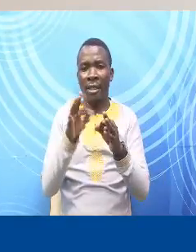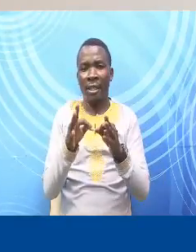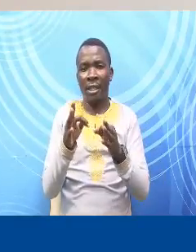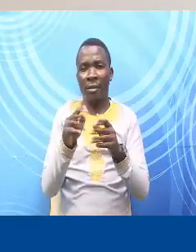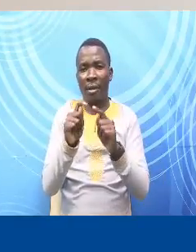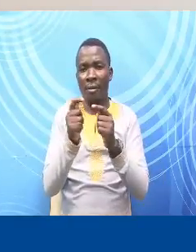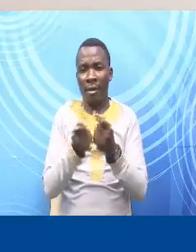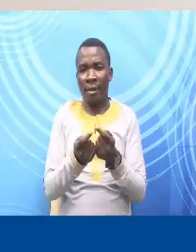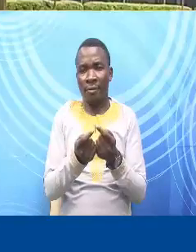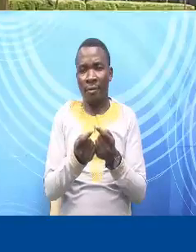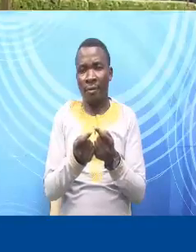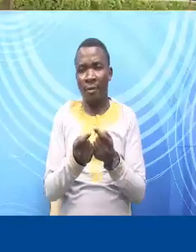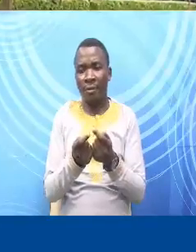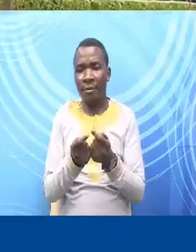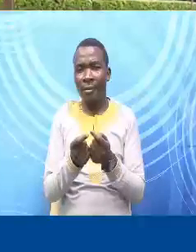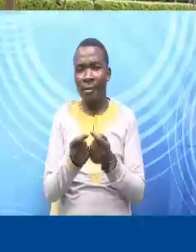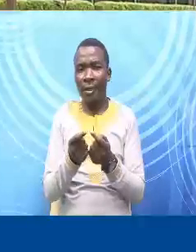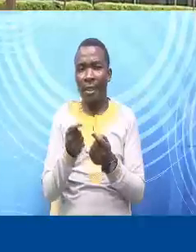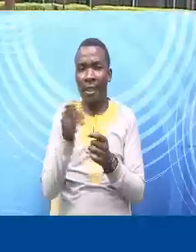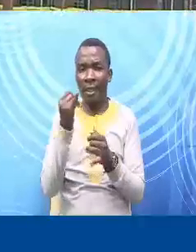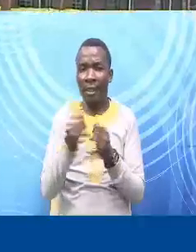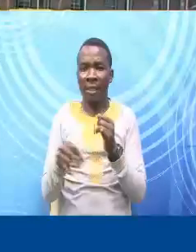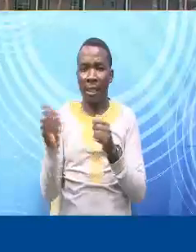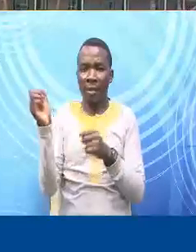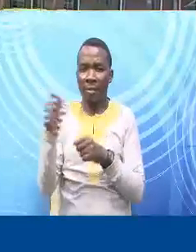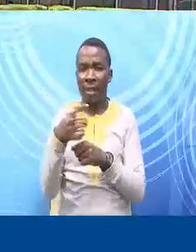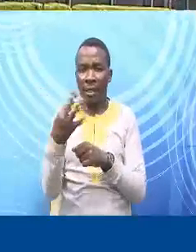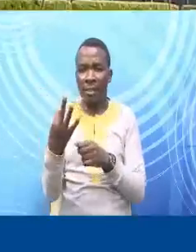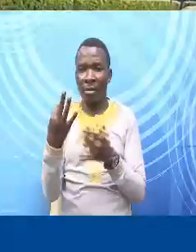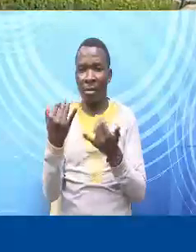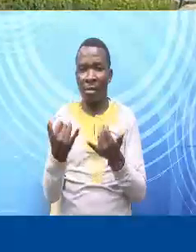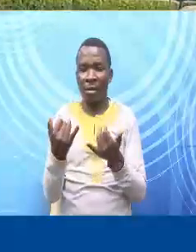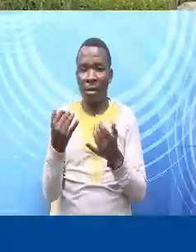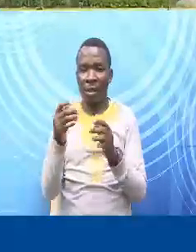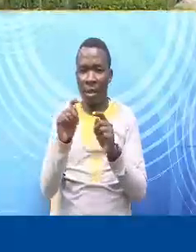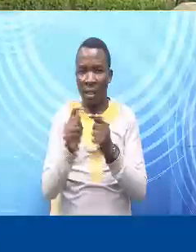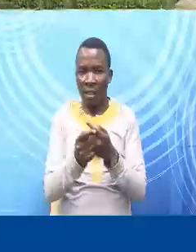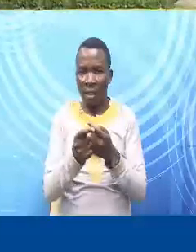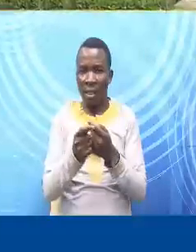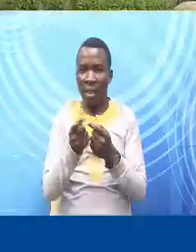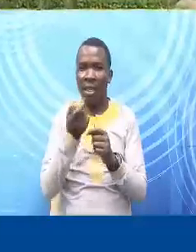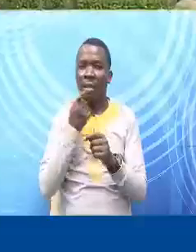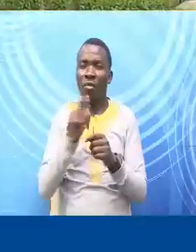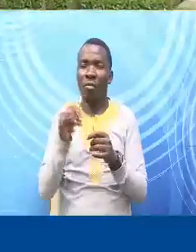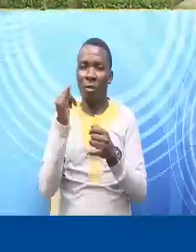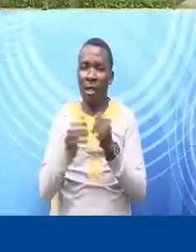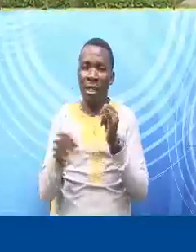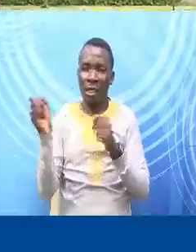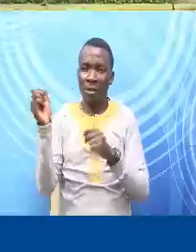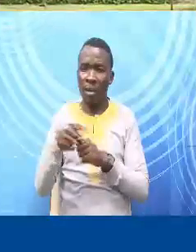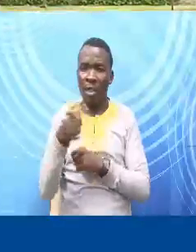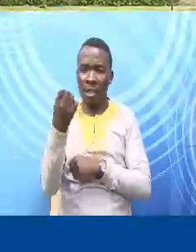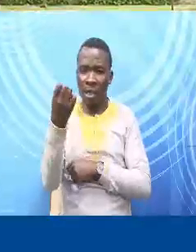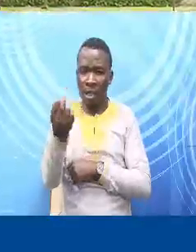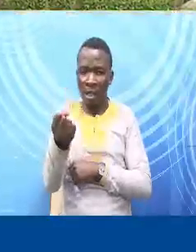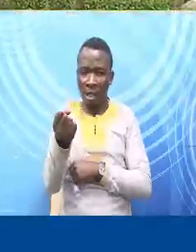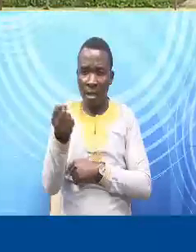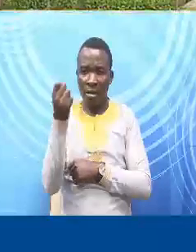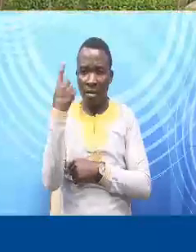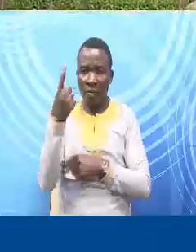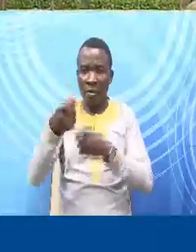gihembwe cyaramaraga amezi 3 ubu ngubu kino gihembwe cyari kigomba kumara amezi 5 kongeza school fees